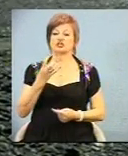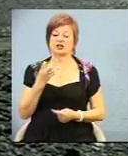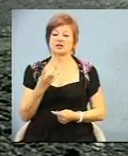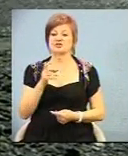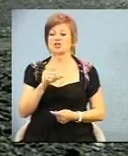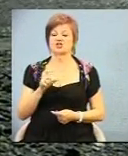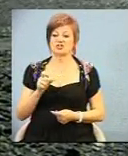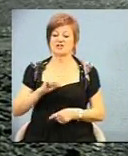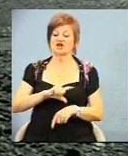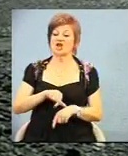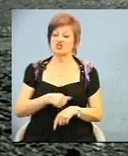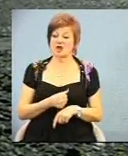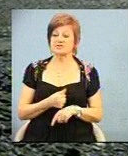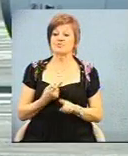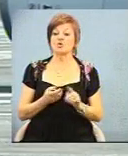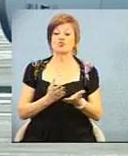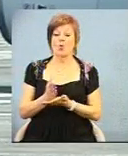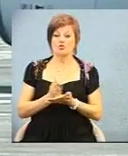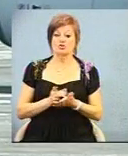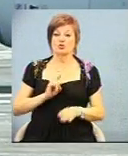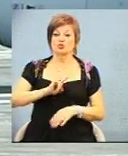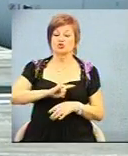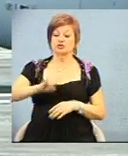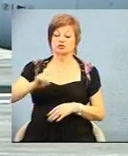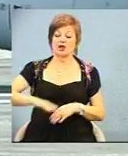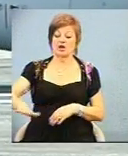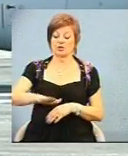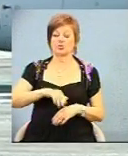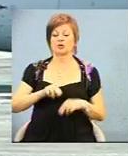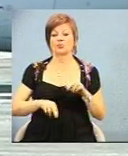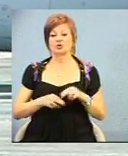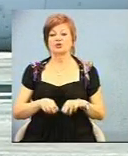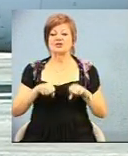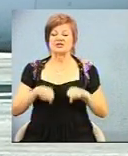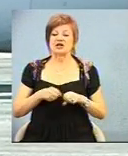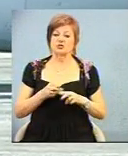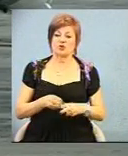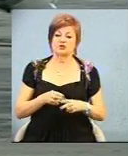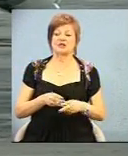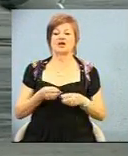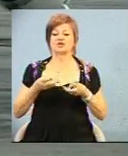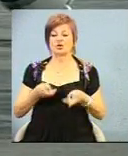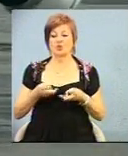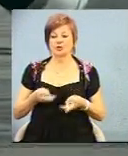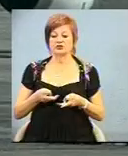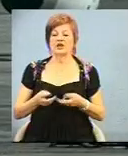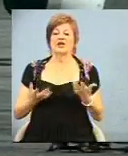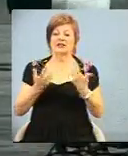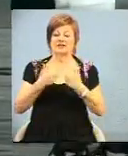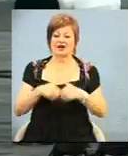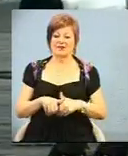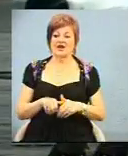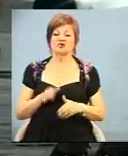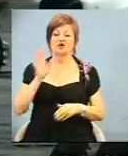годину. Також для обслуговування терміналу заплановано будівництво котельні, насосної станції, комплексної трансформаторної